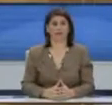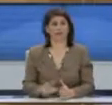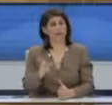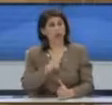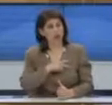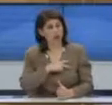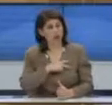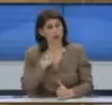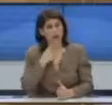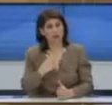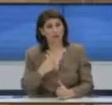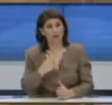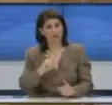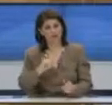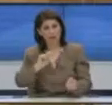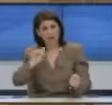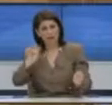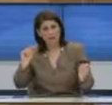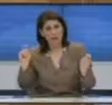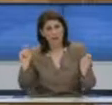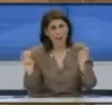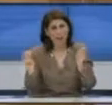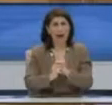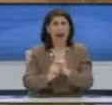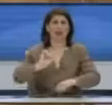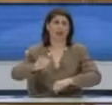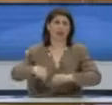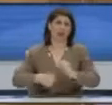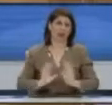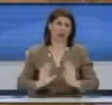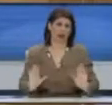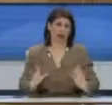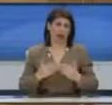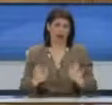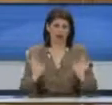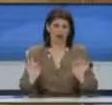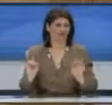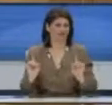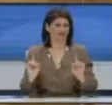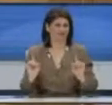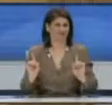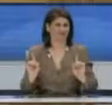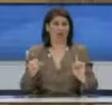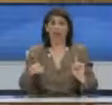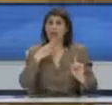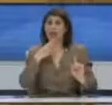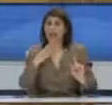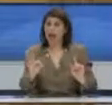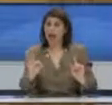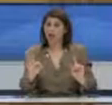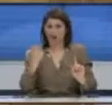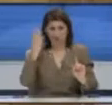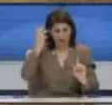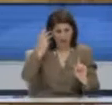πολύ πιο σωστό να μιλάμε για αναπροσαρμογή δραστηριοτήτων. Γι' αυτό και με την συνεργασία